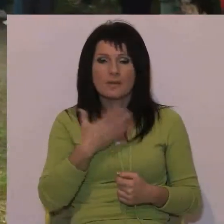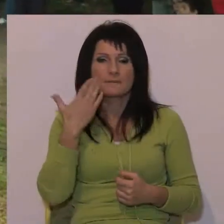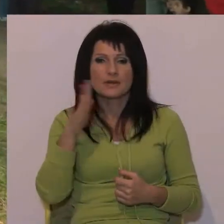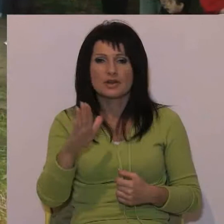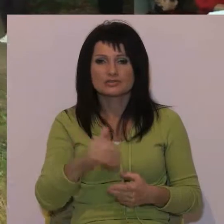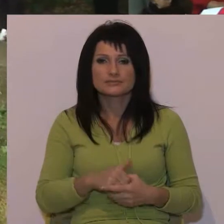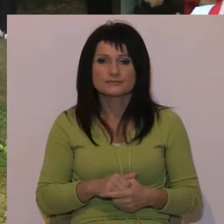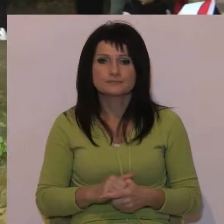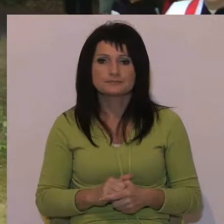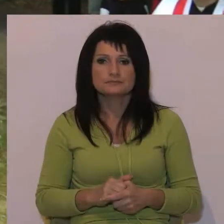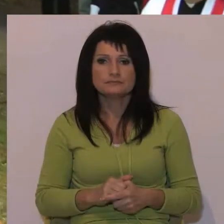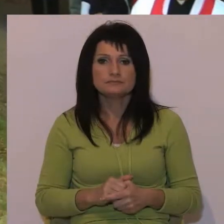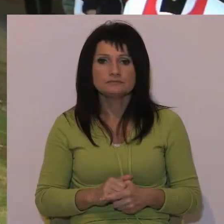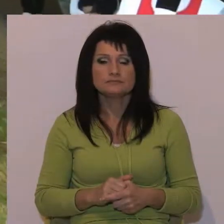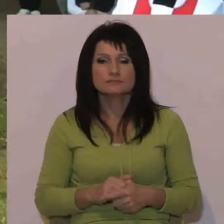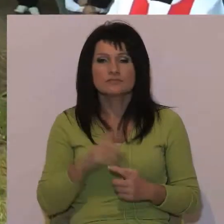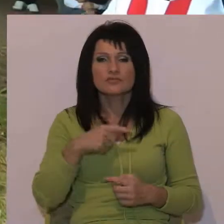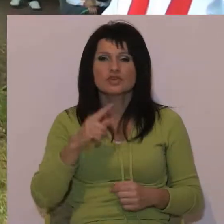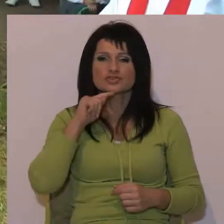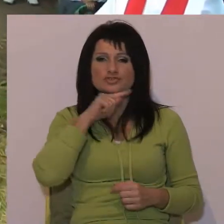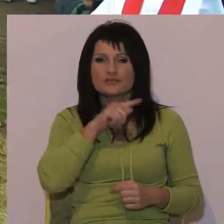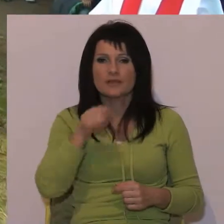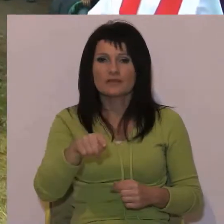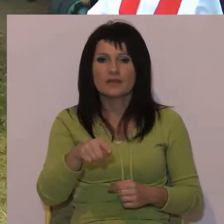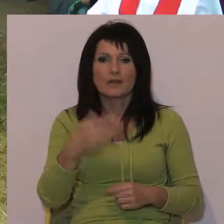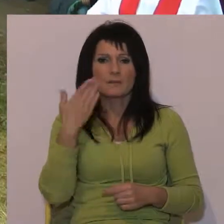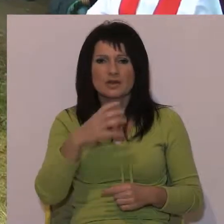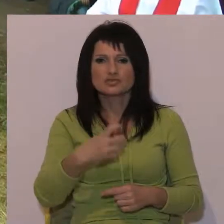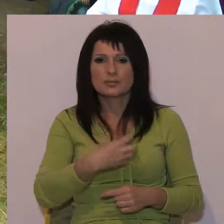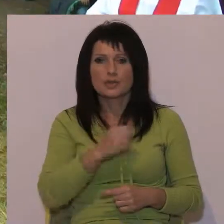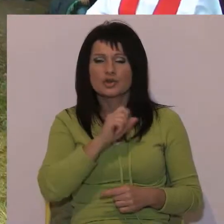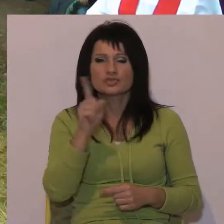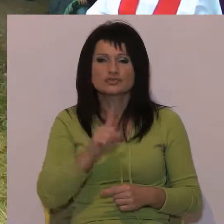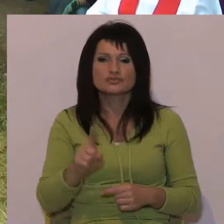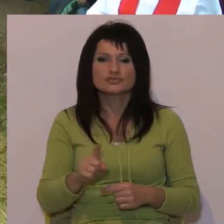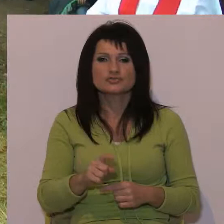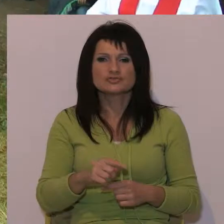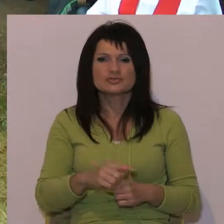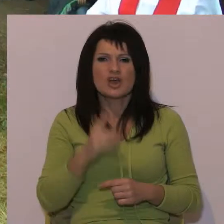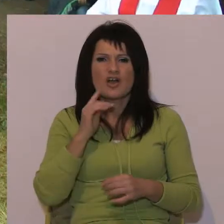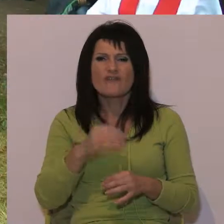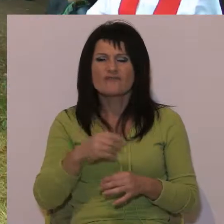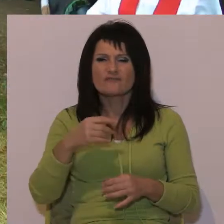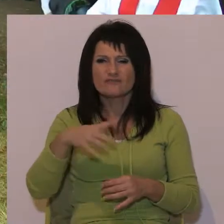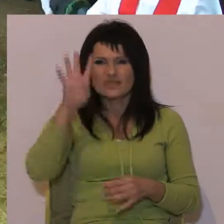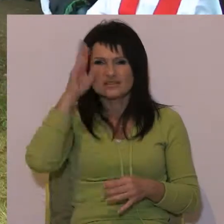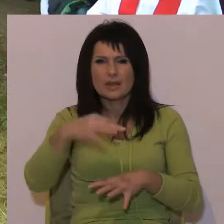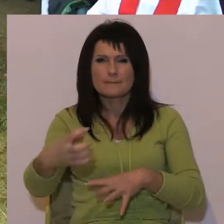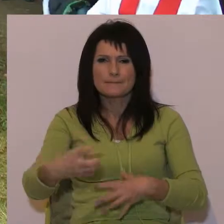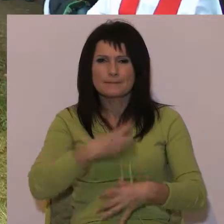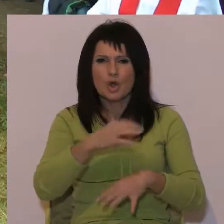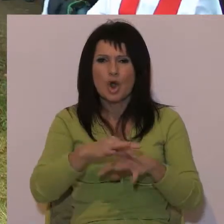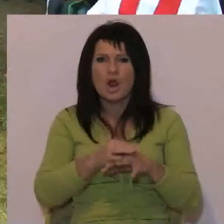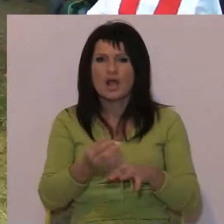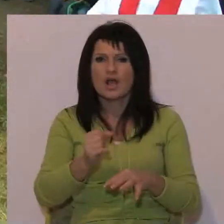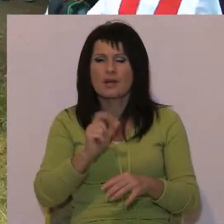bardziej. I krzywda ta bardziej boli niżli fizyczne bóle,